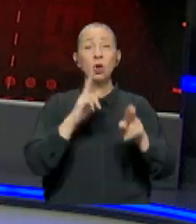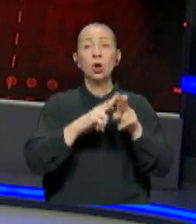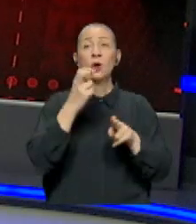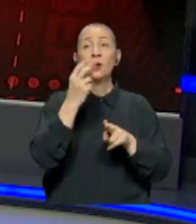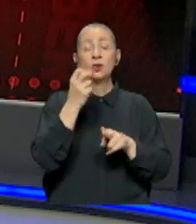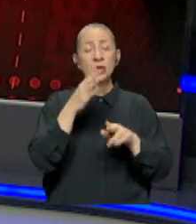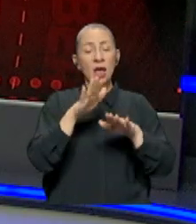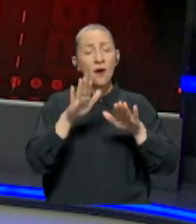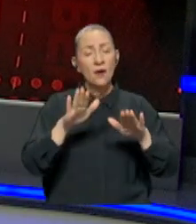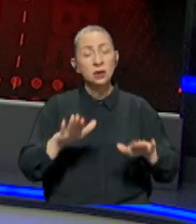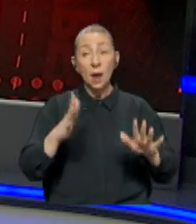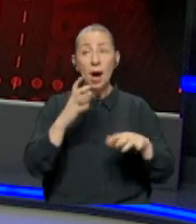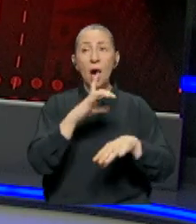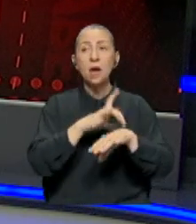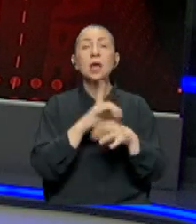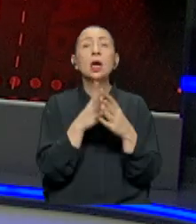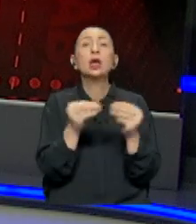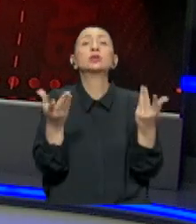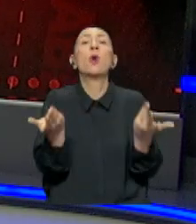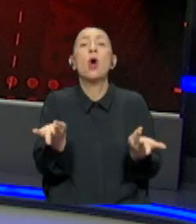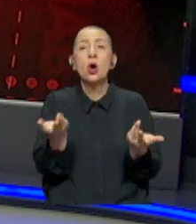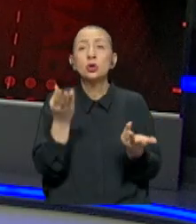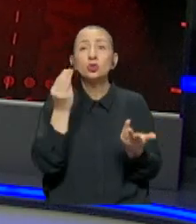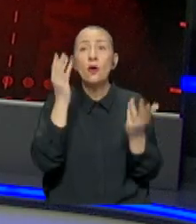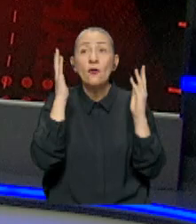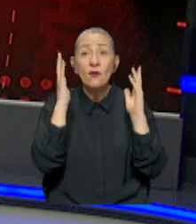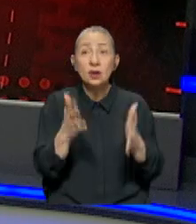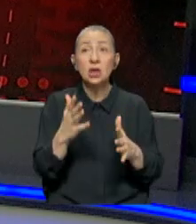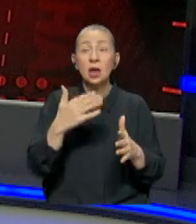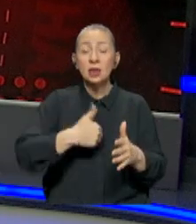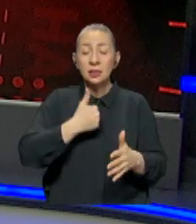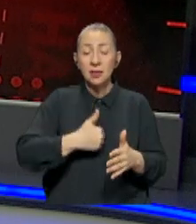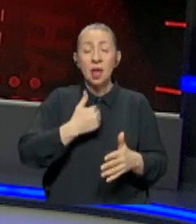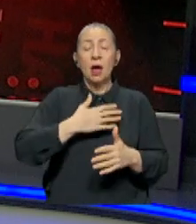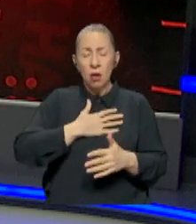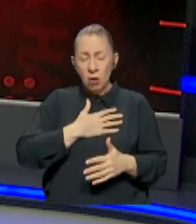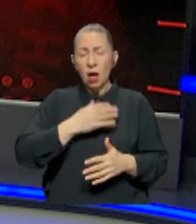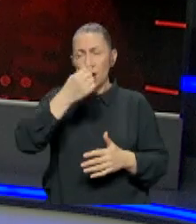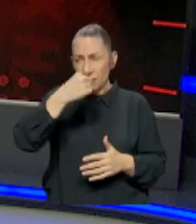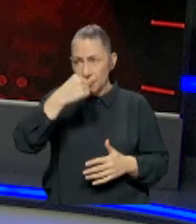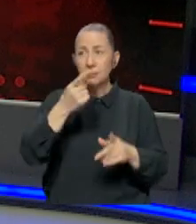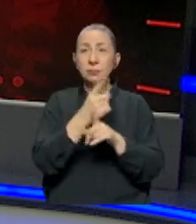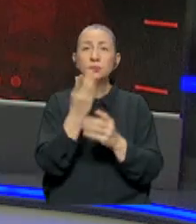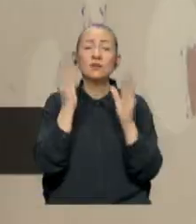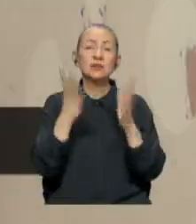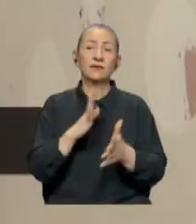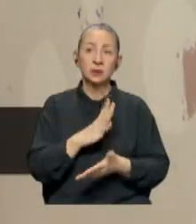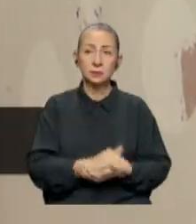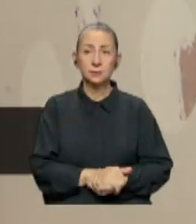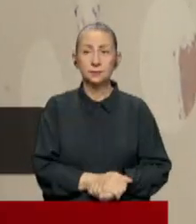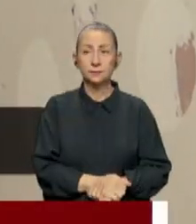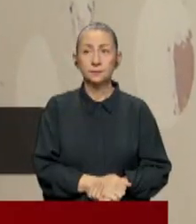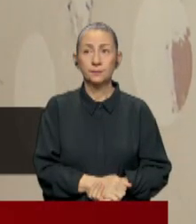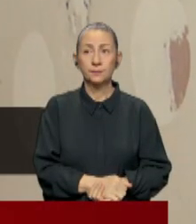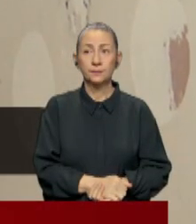Koronavirüs salgını yavaşladı ama hastalıklar bir türlü bitmedi. Çok sayıda solunum yolu virüsü hala dolaşımda. Dışarı çıkarır